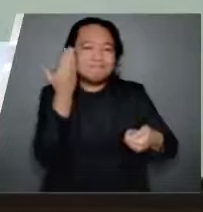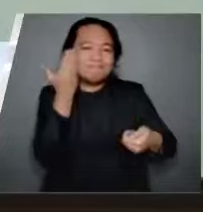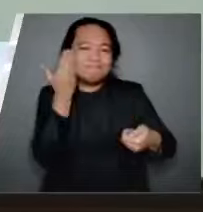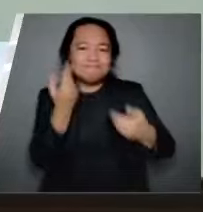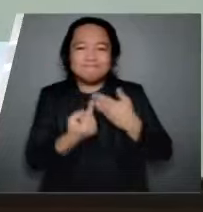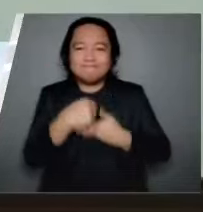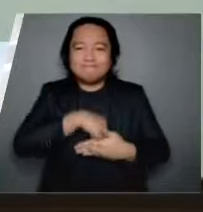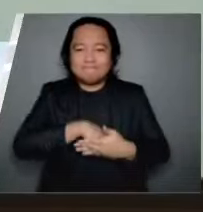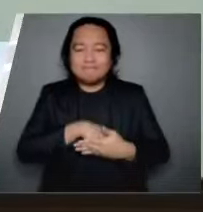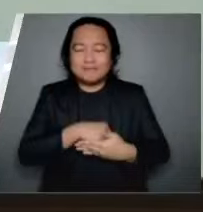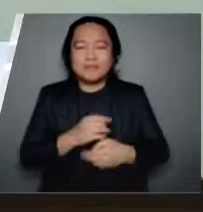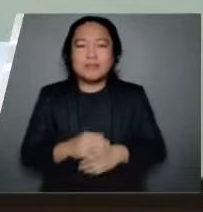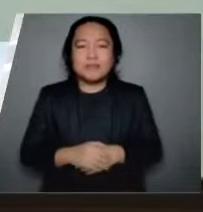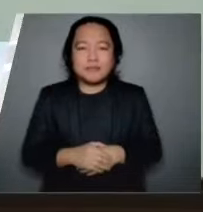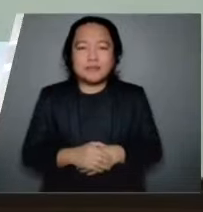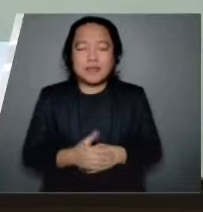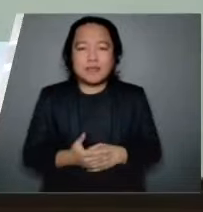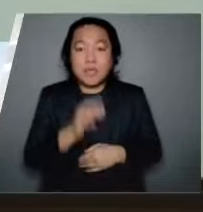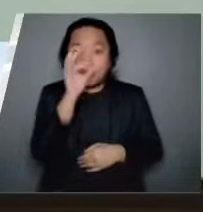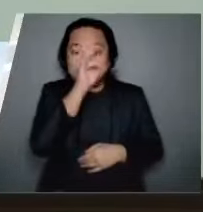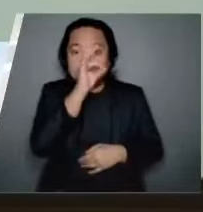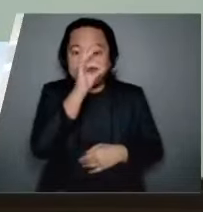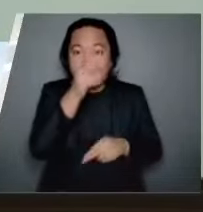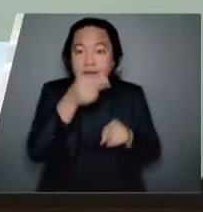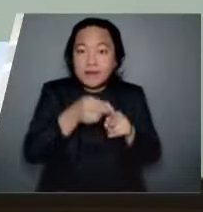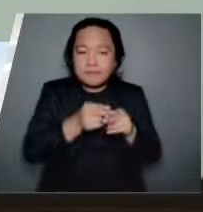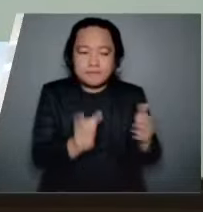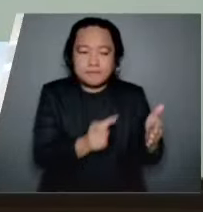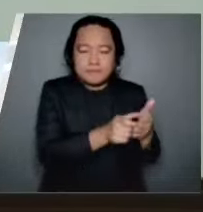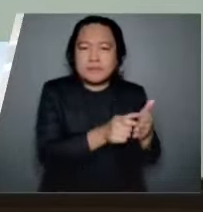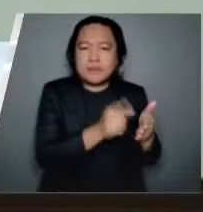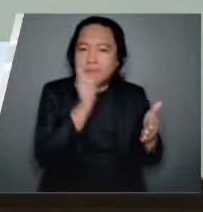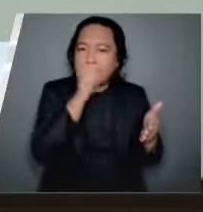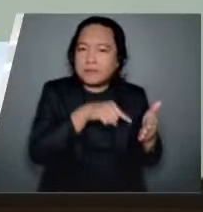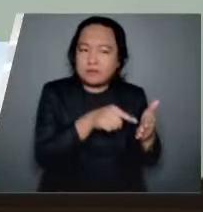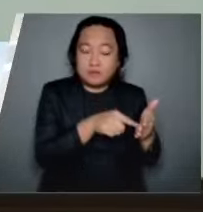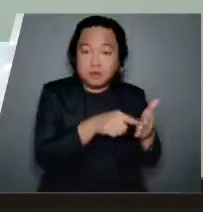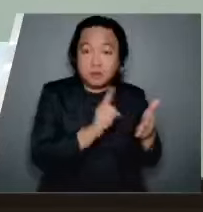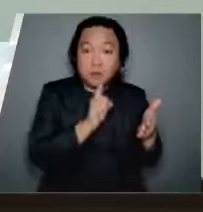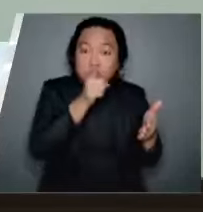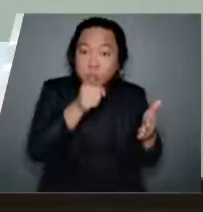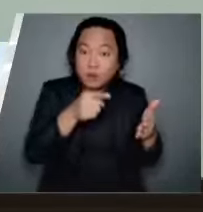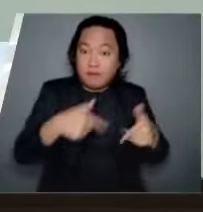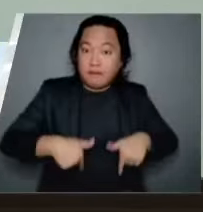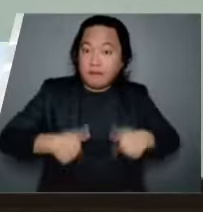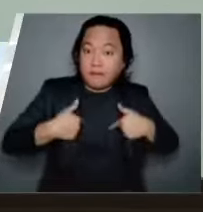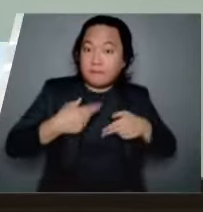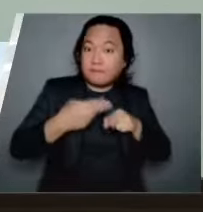Pinangalan sa isang Pilipino. Pero actually, hindi nag-i-exist yun. Doon niya dinadivert yung mga parcels,